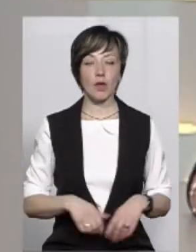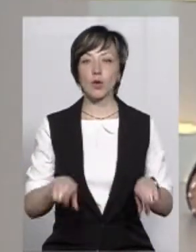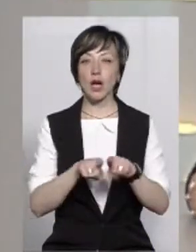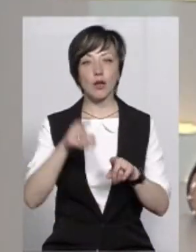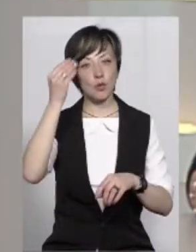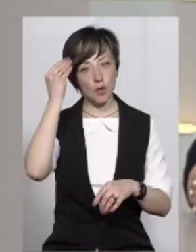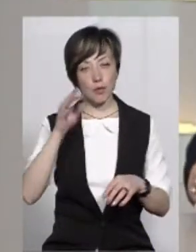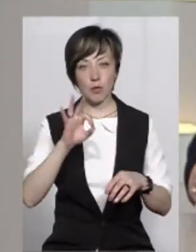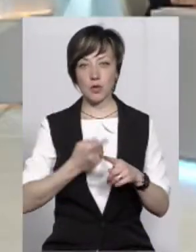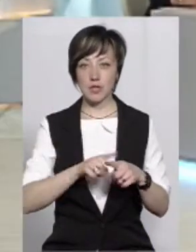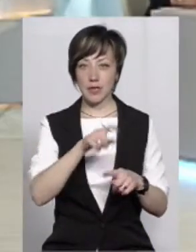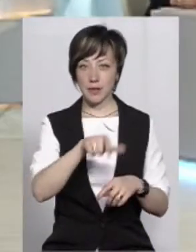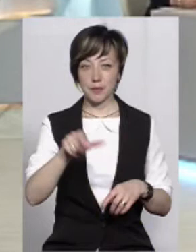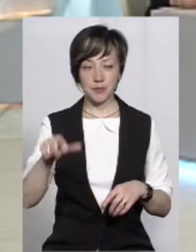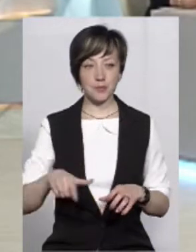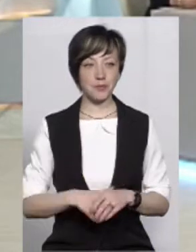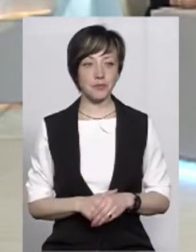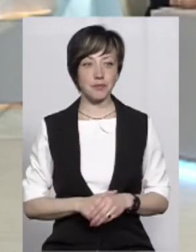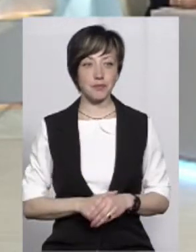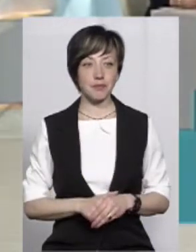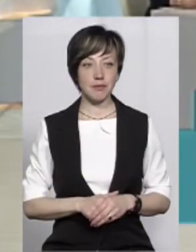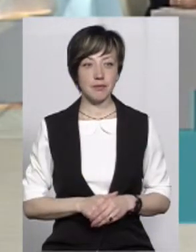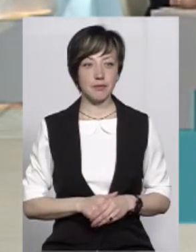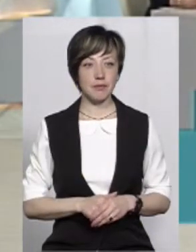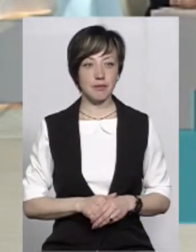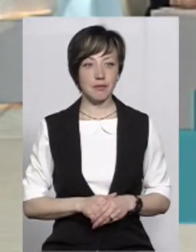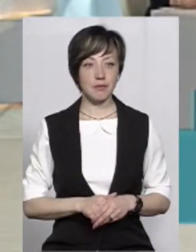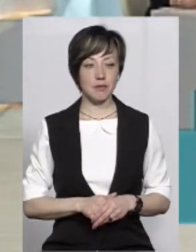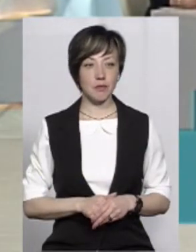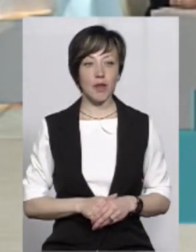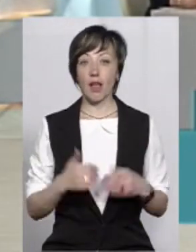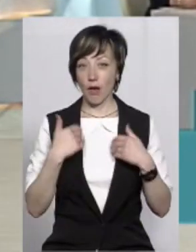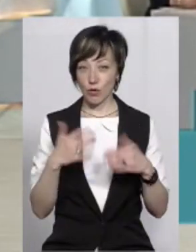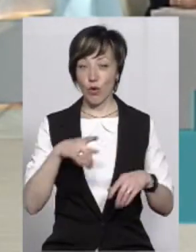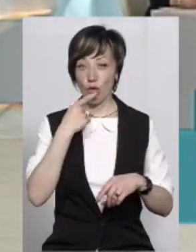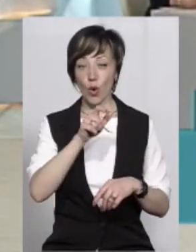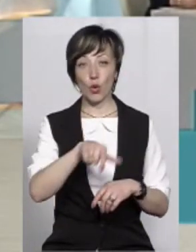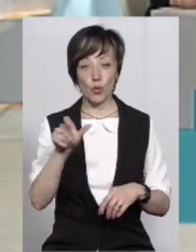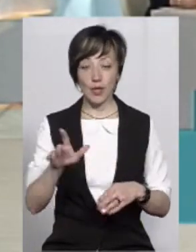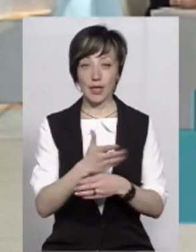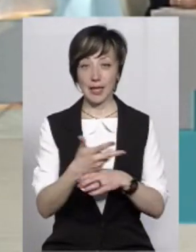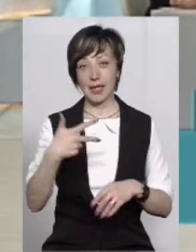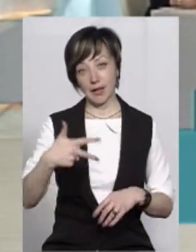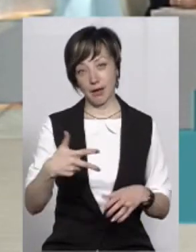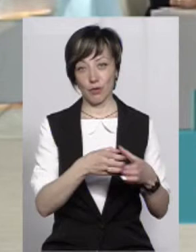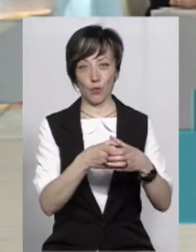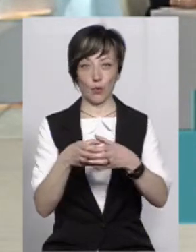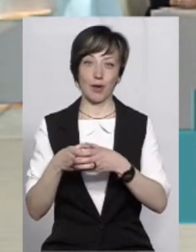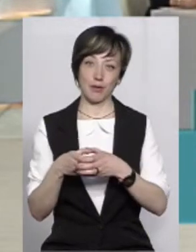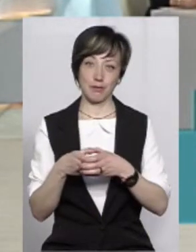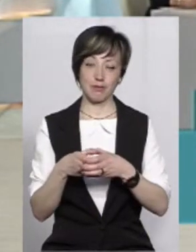Що скажете про це, пане Кириле? Ну що, я вже говорив, що люди діляться на три